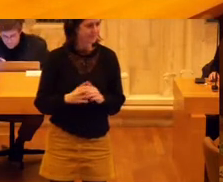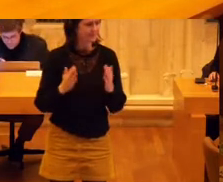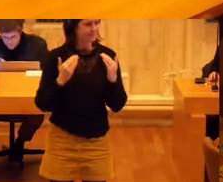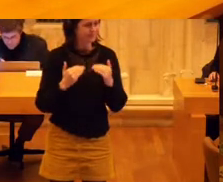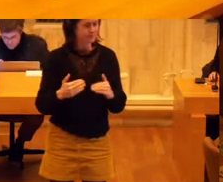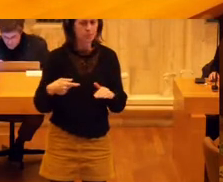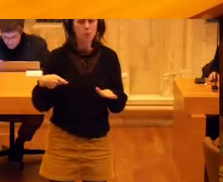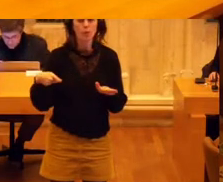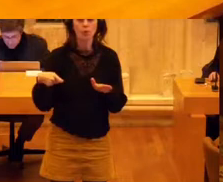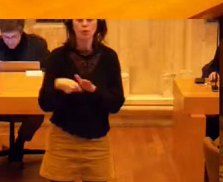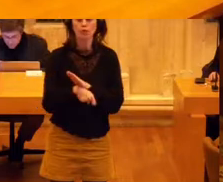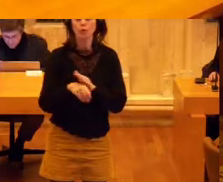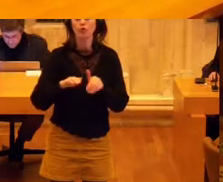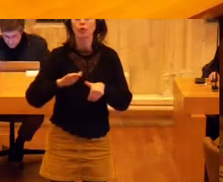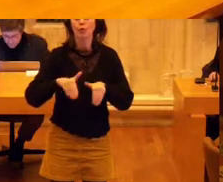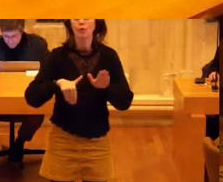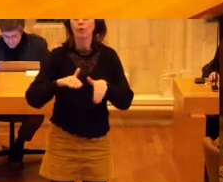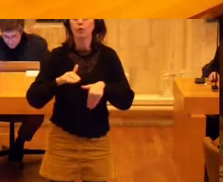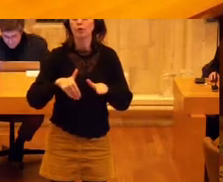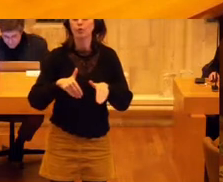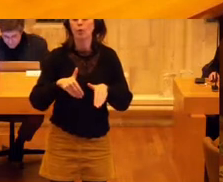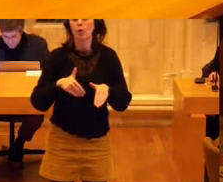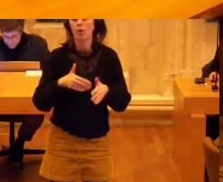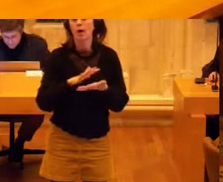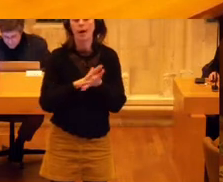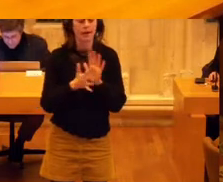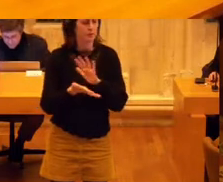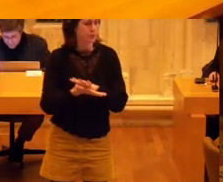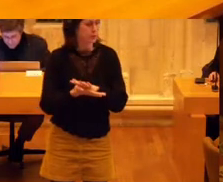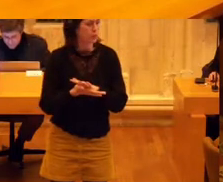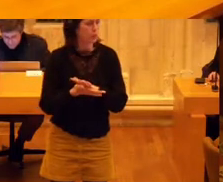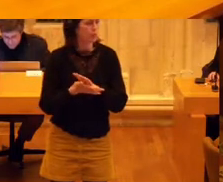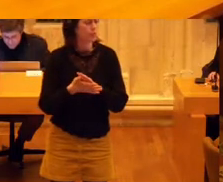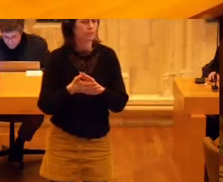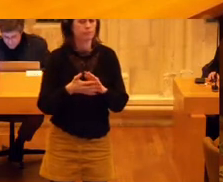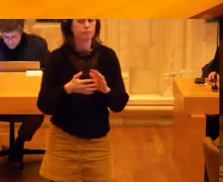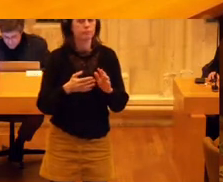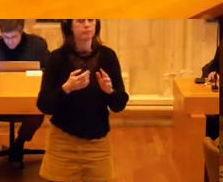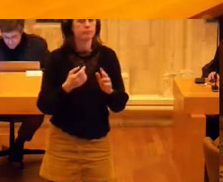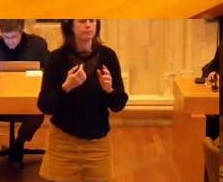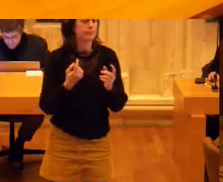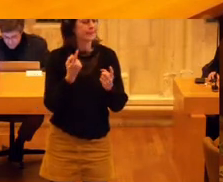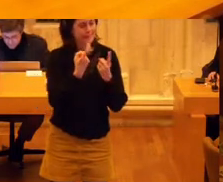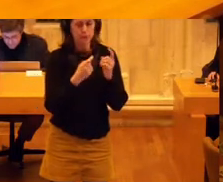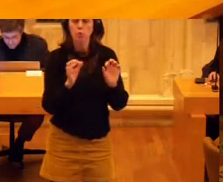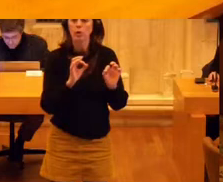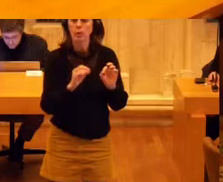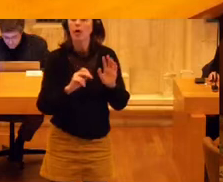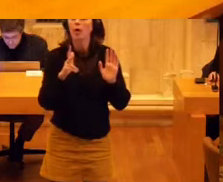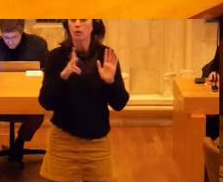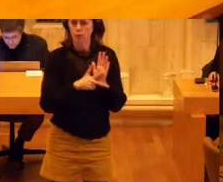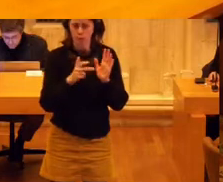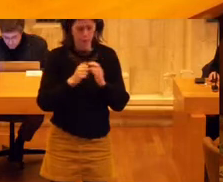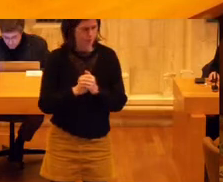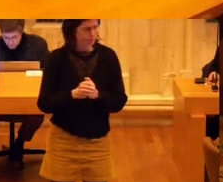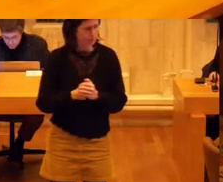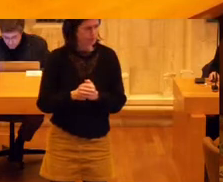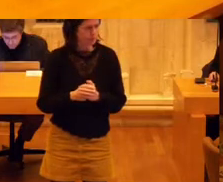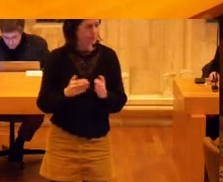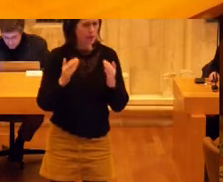Les subventions de fonctionnement aux deux associations à vocation internationale, pas de questions. Adopté. Le Pass